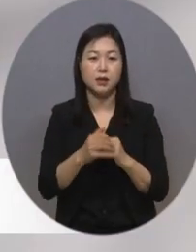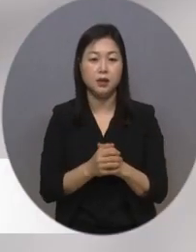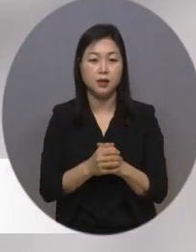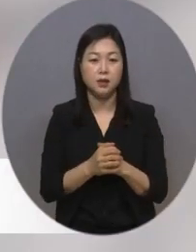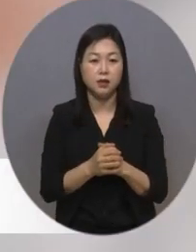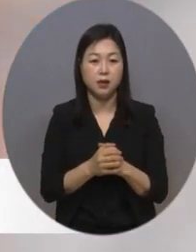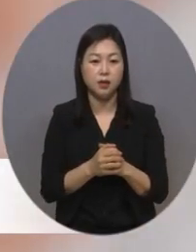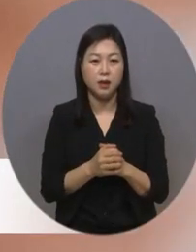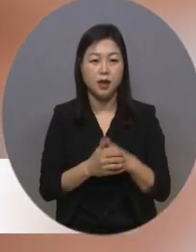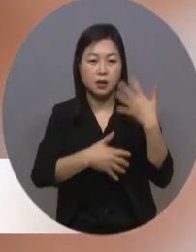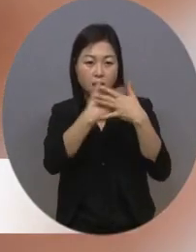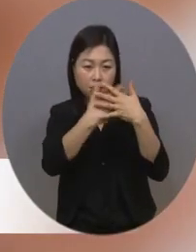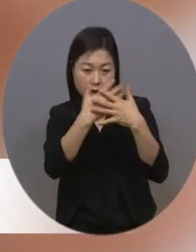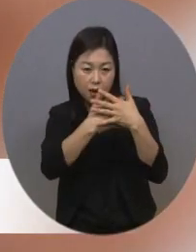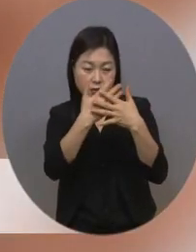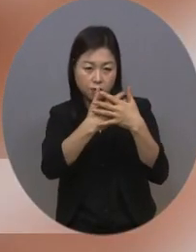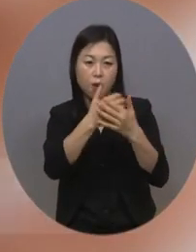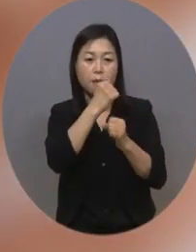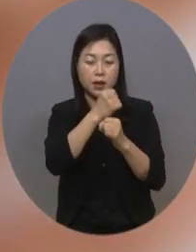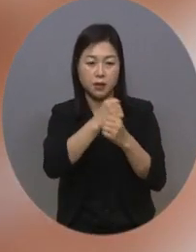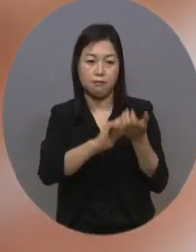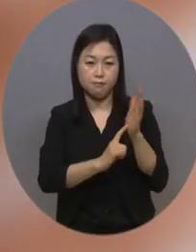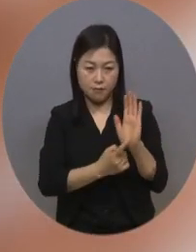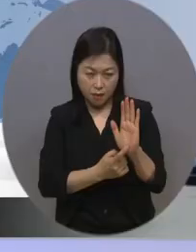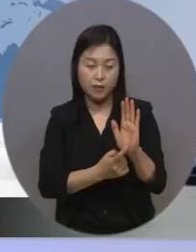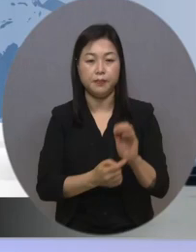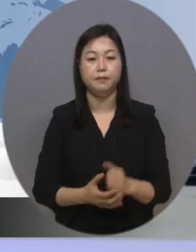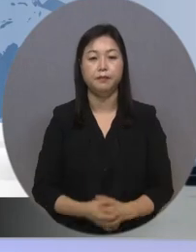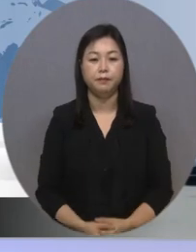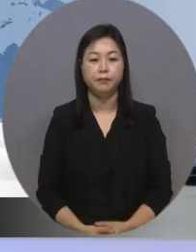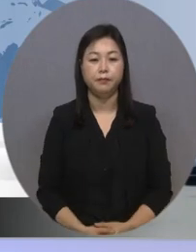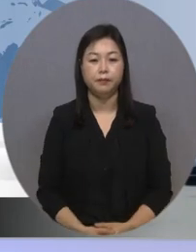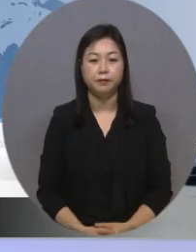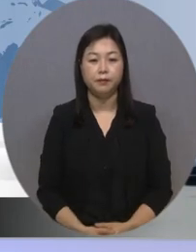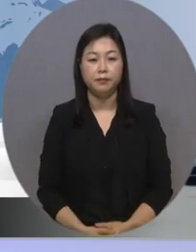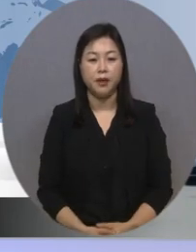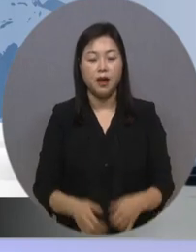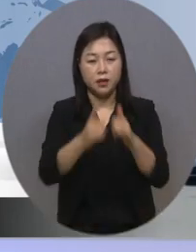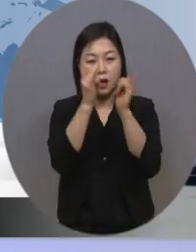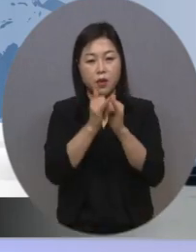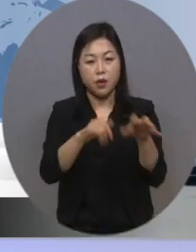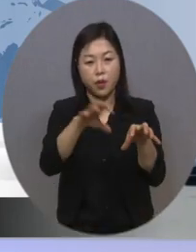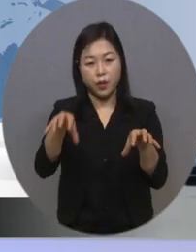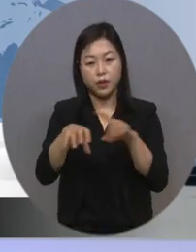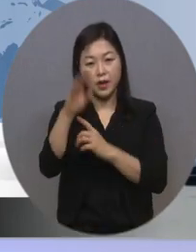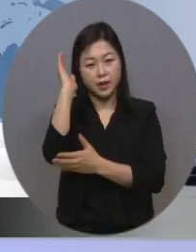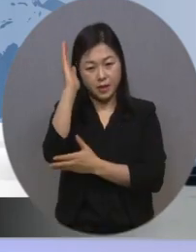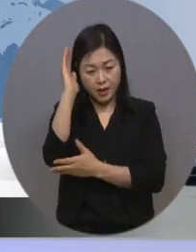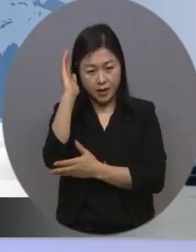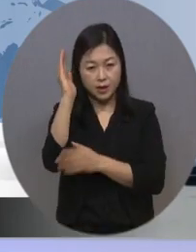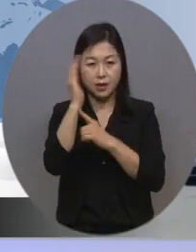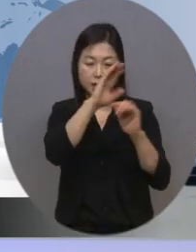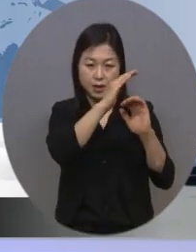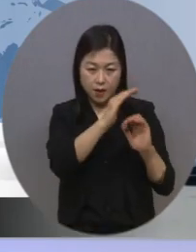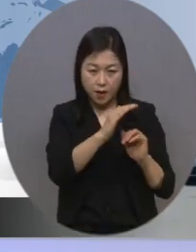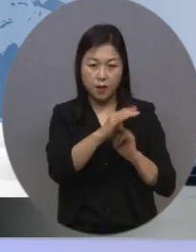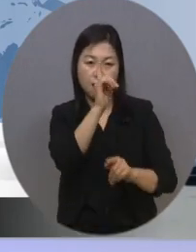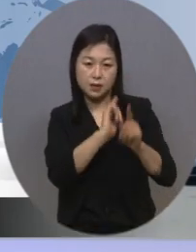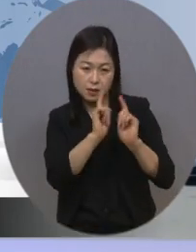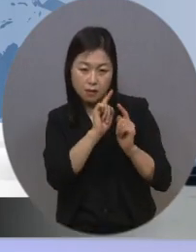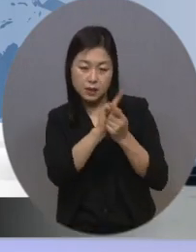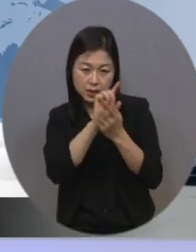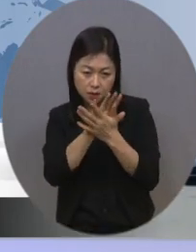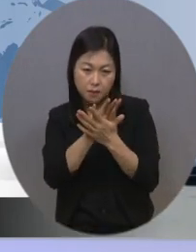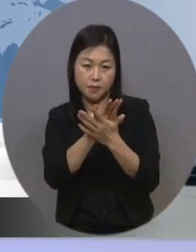평식으로 선보여 높은 평가를 받았습니다. 우리 사회 곳곳의 이야기를 사연과 제보로 직접